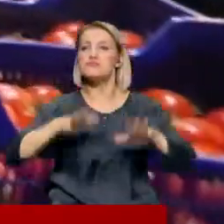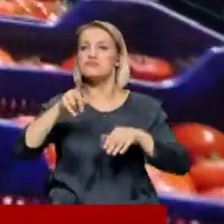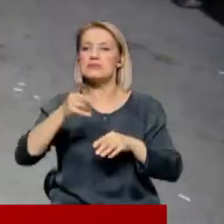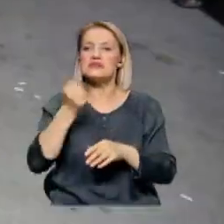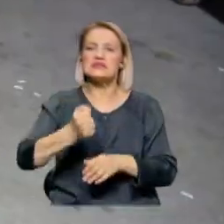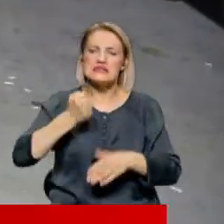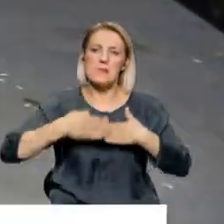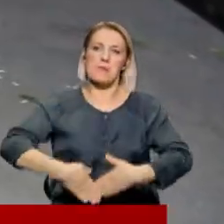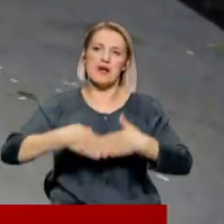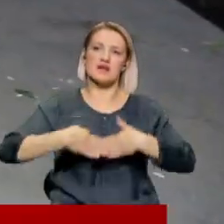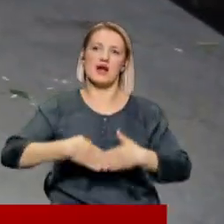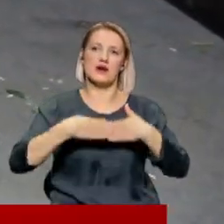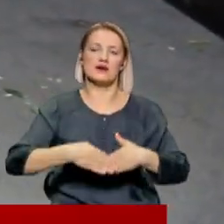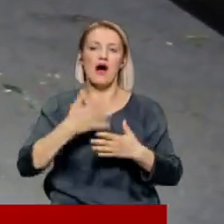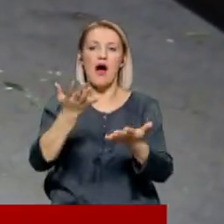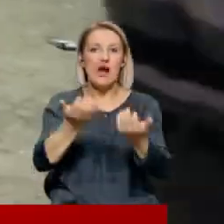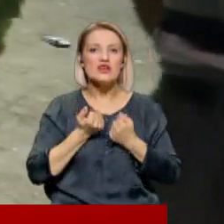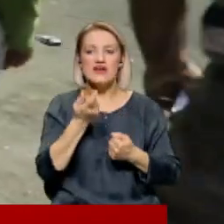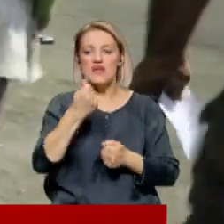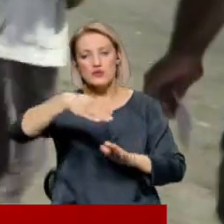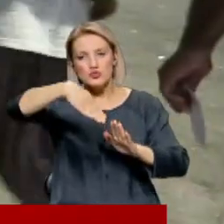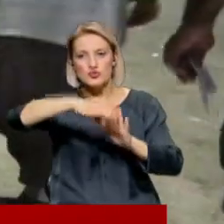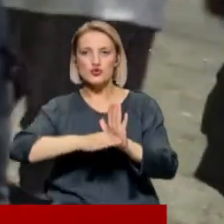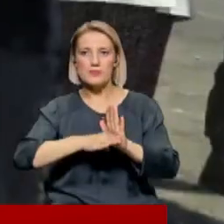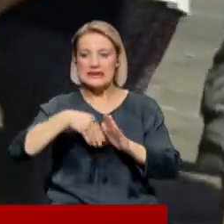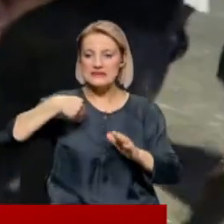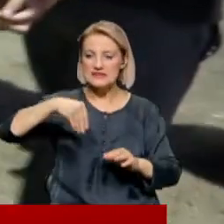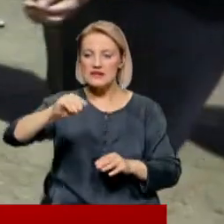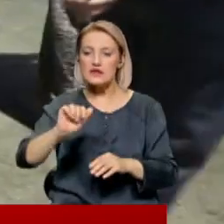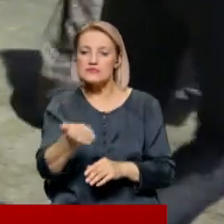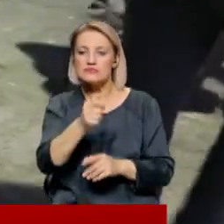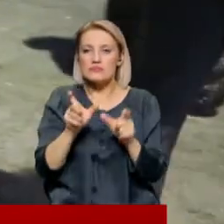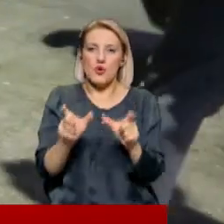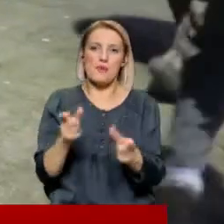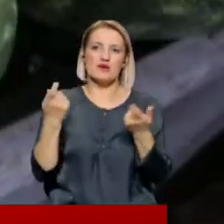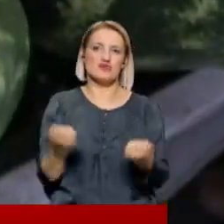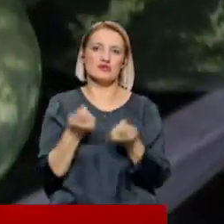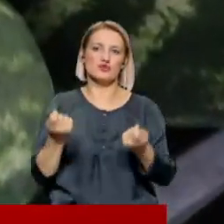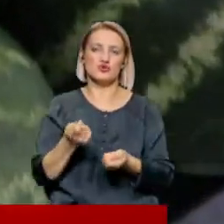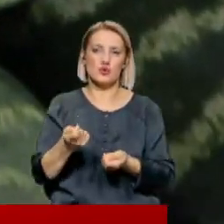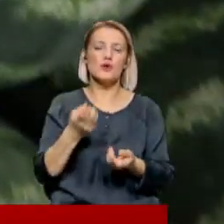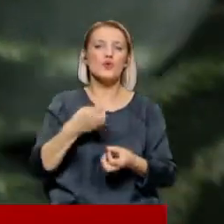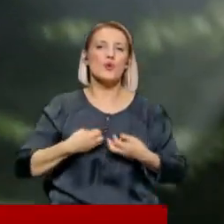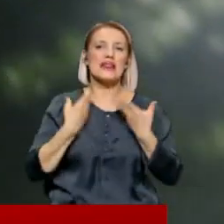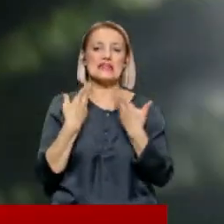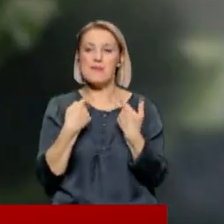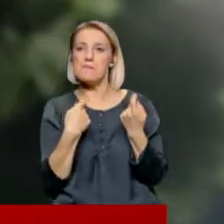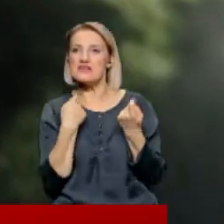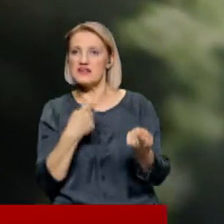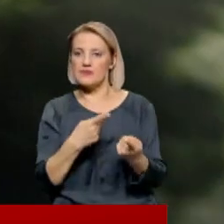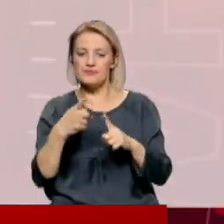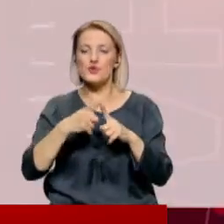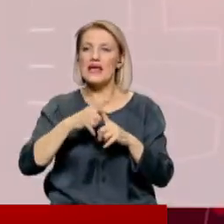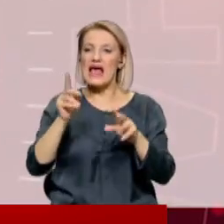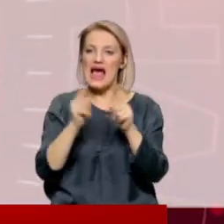sıkı pazarlıklara da yansıyor. Alıcı fiyat düşürmeye, satıcı ürünün değerini korumaya çalışıyor. Ki üreticinin maliyeti